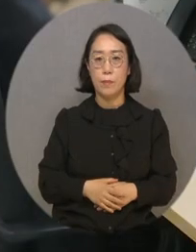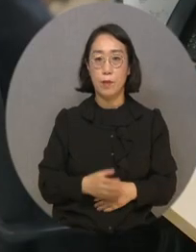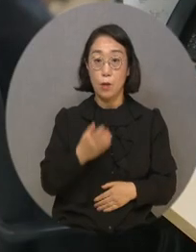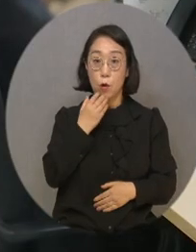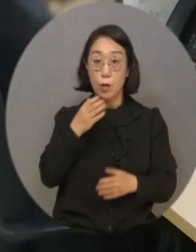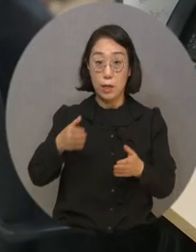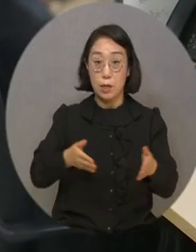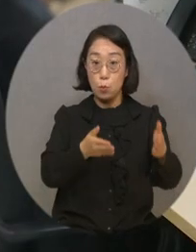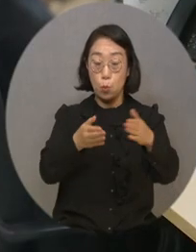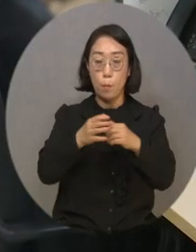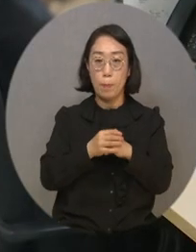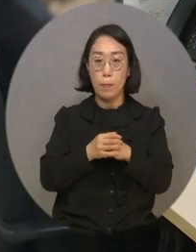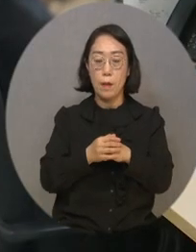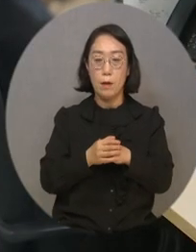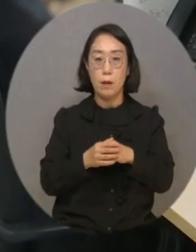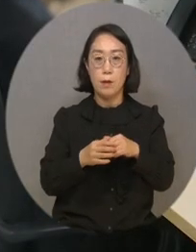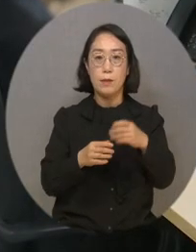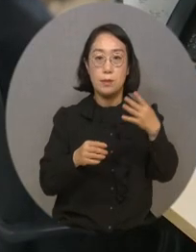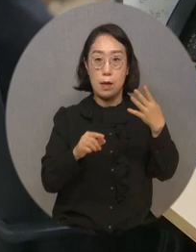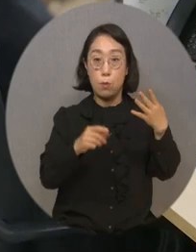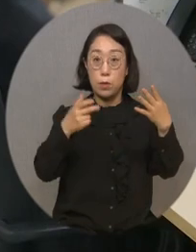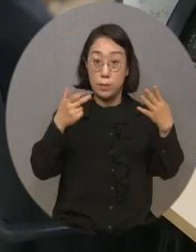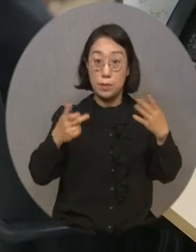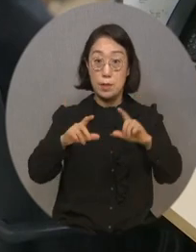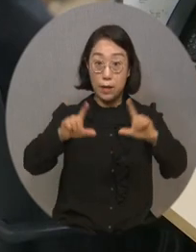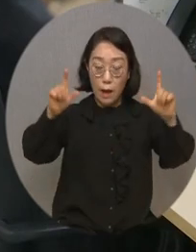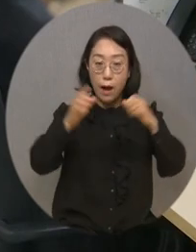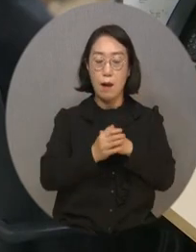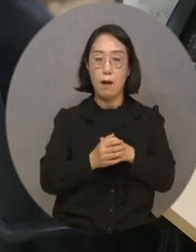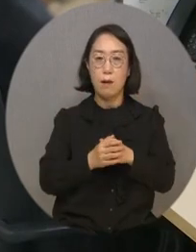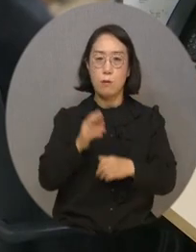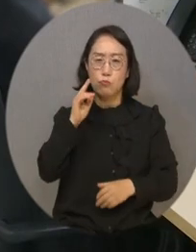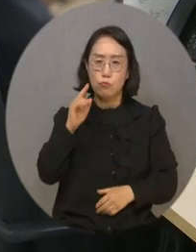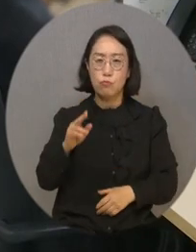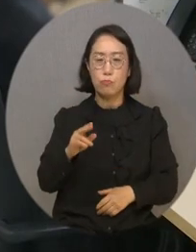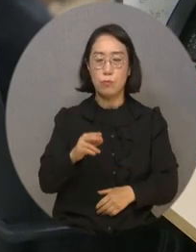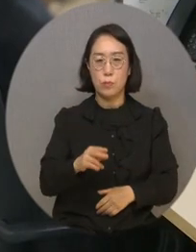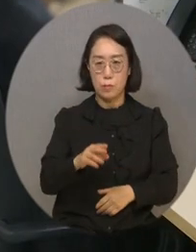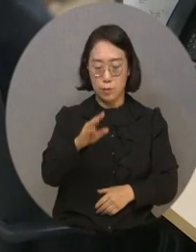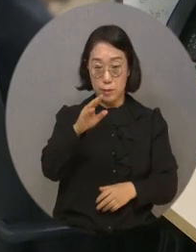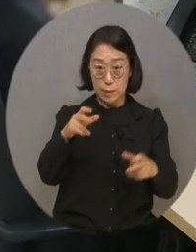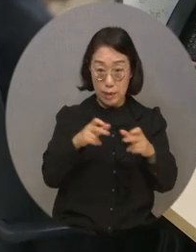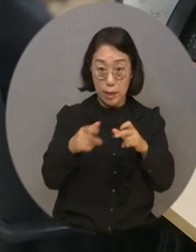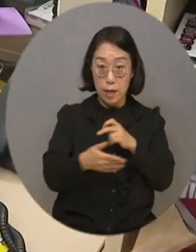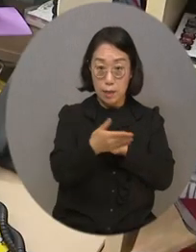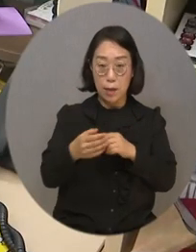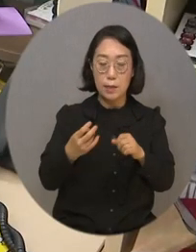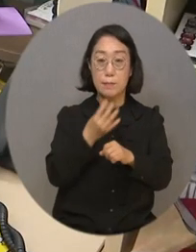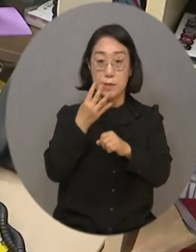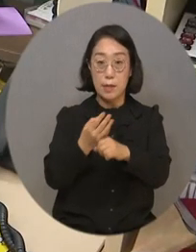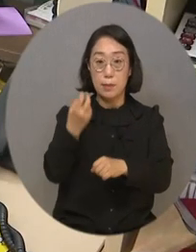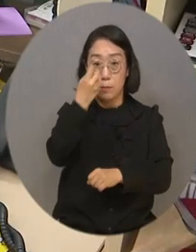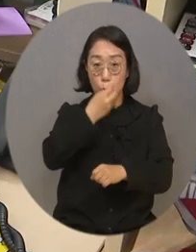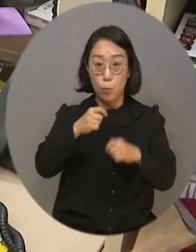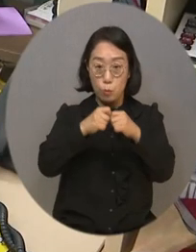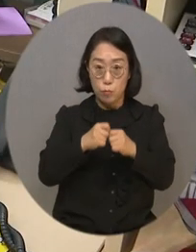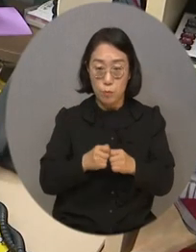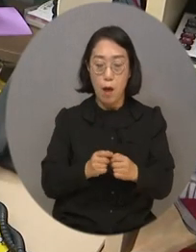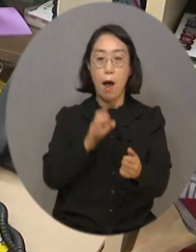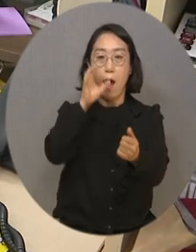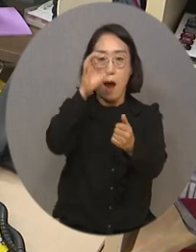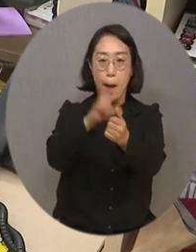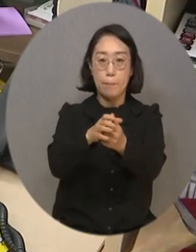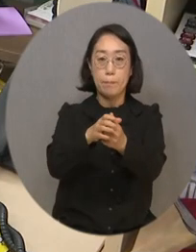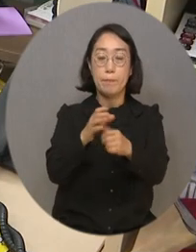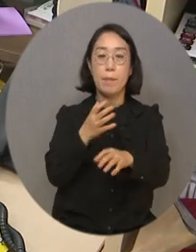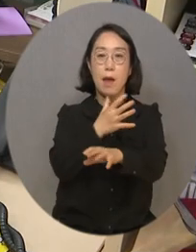경기도는 지난 17일 경기복지재단과 최중증 발달장애인 24시간 돌봄 실태조사를 위한 위탁-수탁 업무